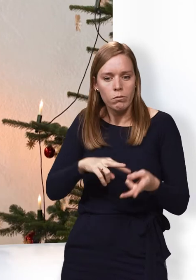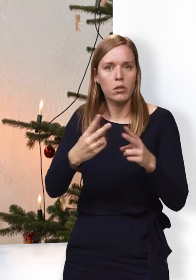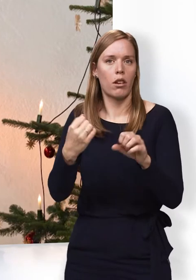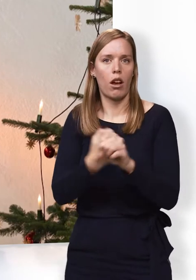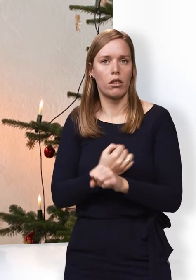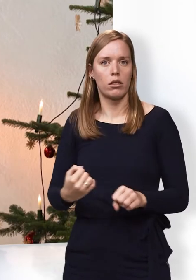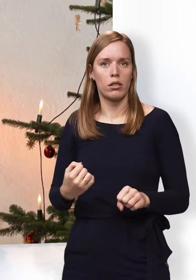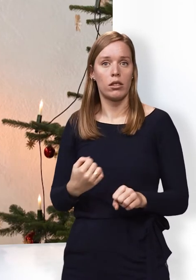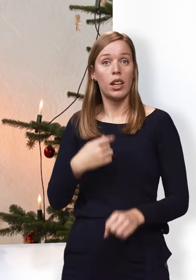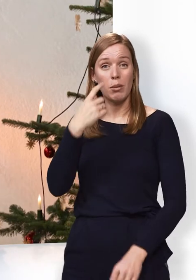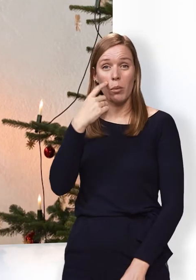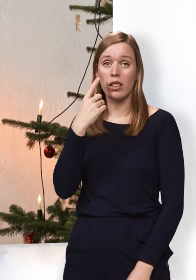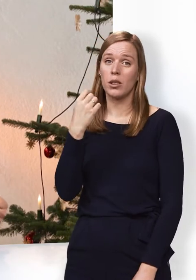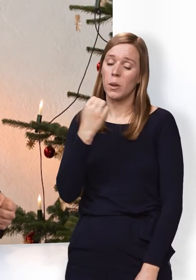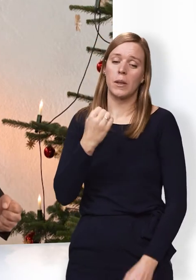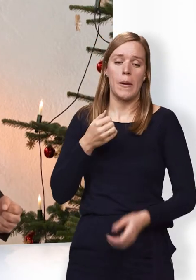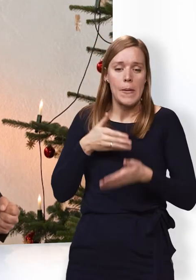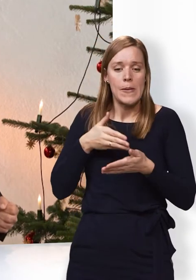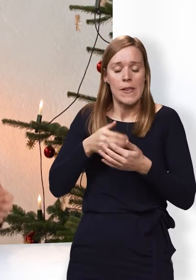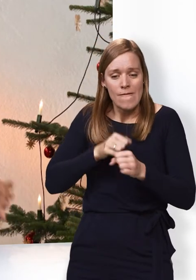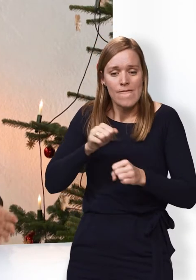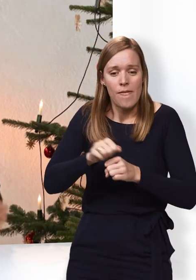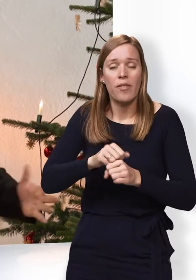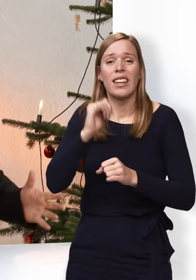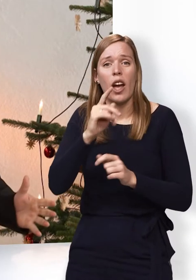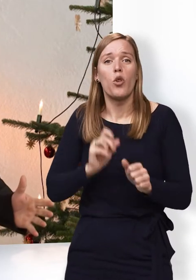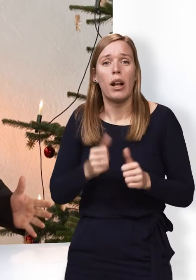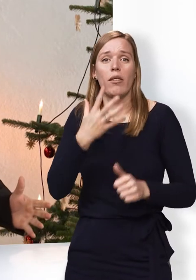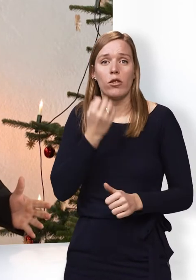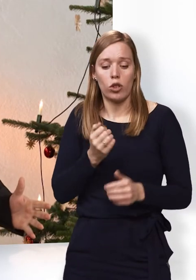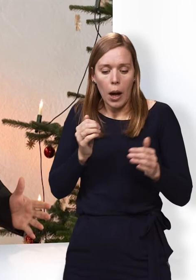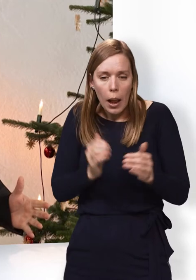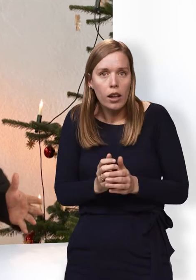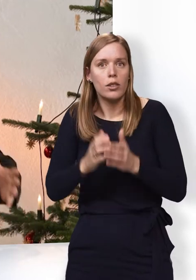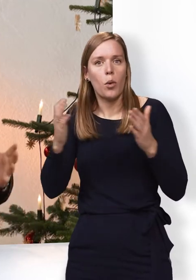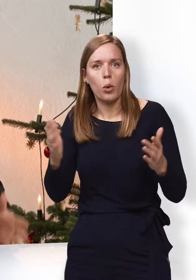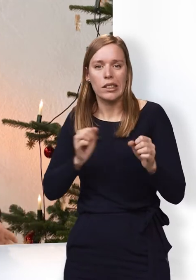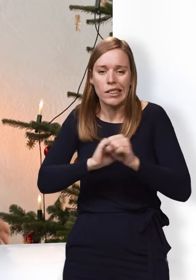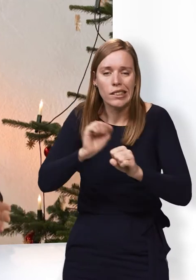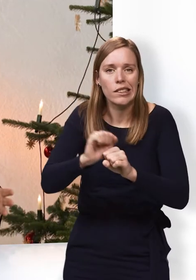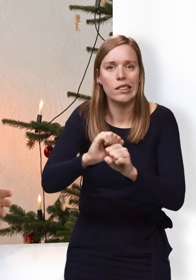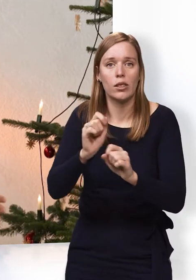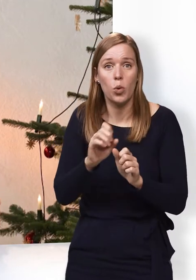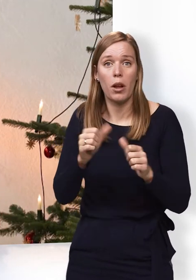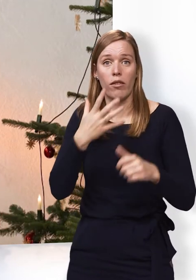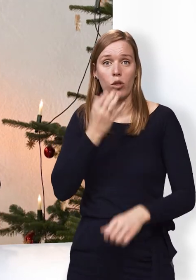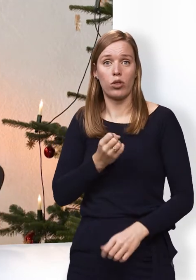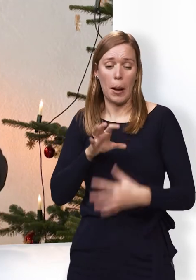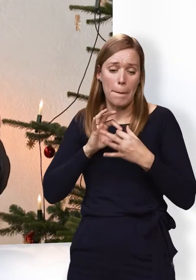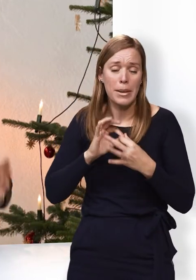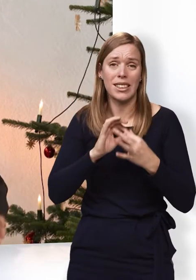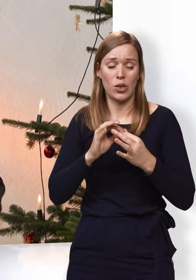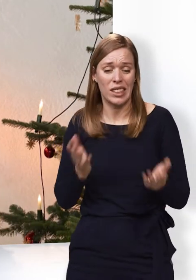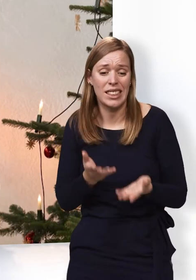Moment kämpfen wir noch mit allen Mitteln für das Überleben, im Kleinen wie im Großen. Wir kämpfen für unsere Beziehungen.